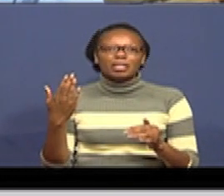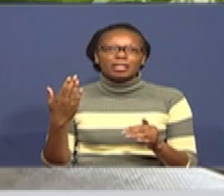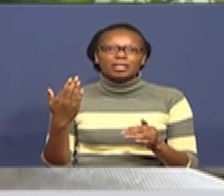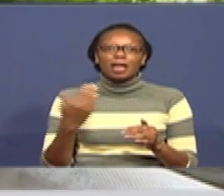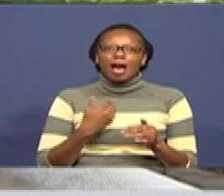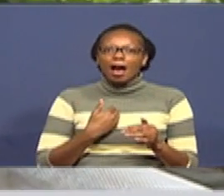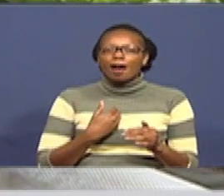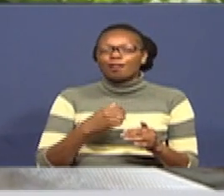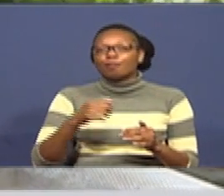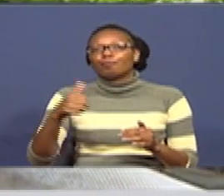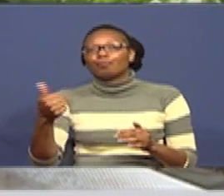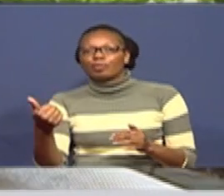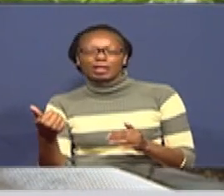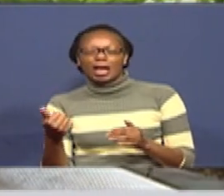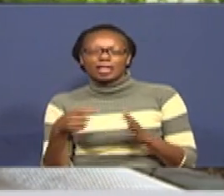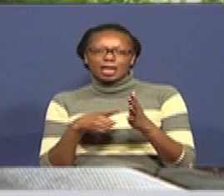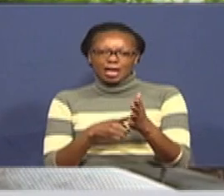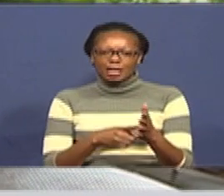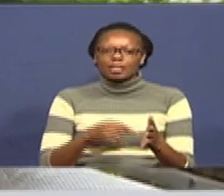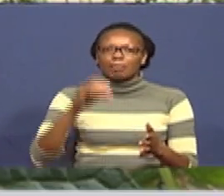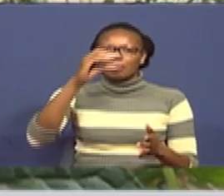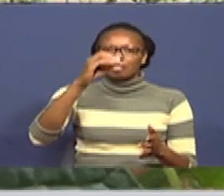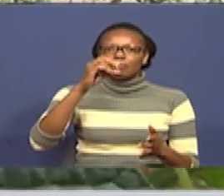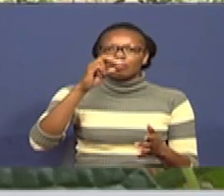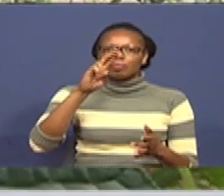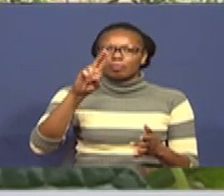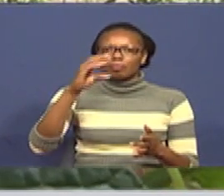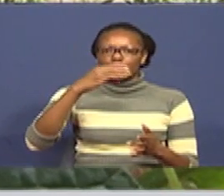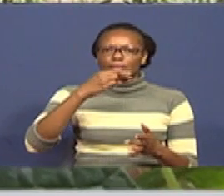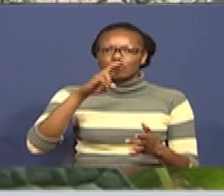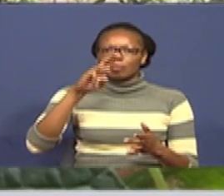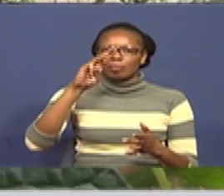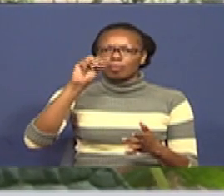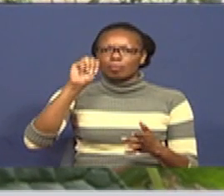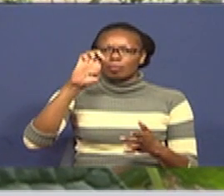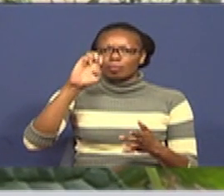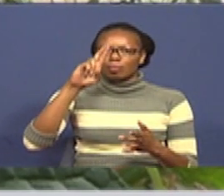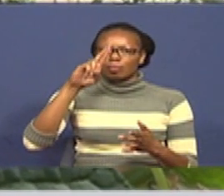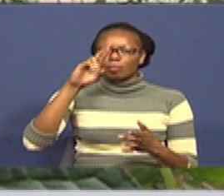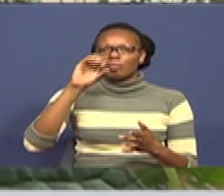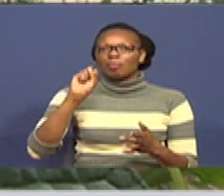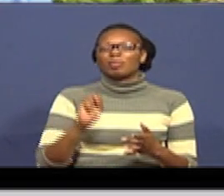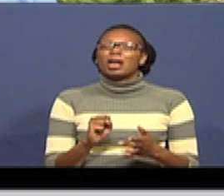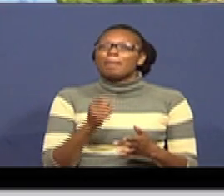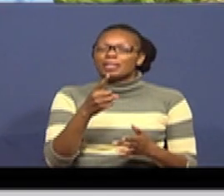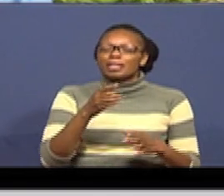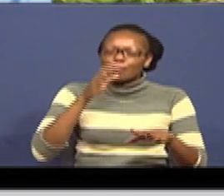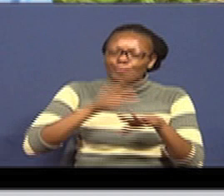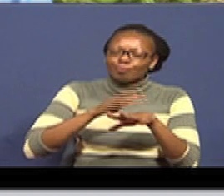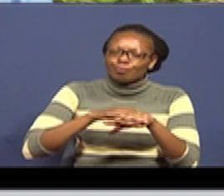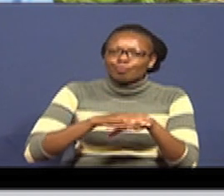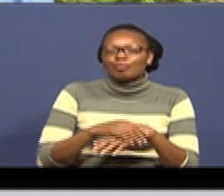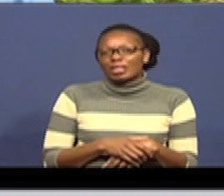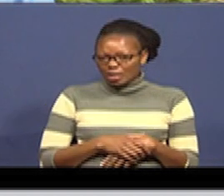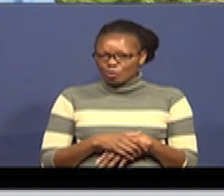mzuri. Si strawberries tu zikuswazo katika greenhouse, lakini pia cucumbers. Ukuzaji wa cucumber pia